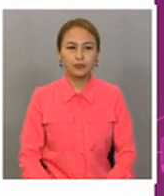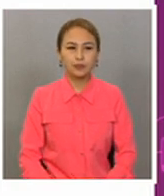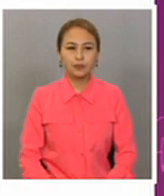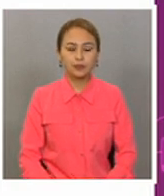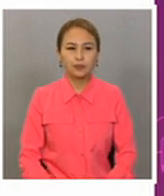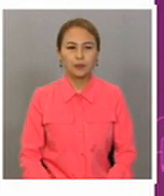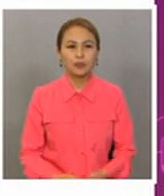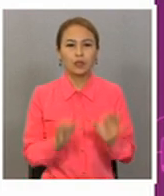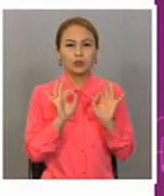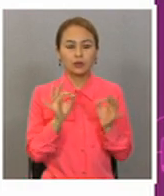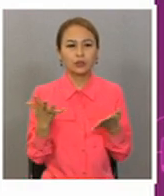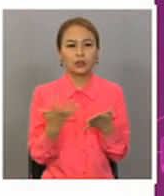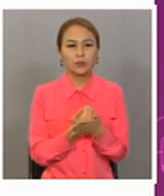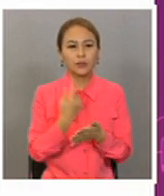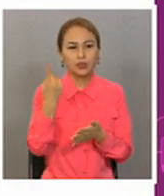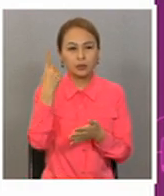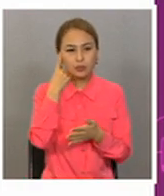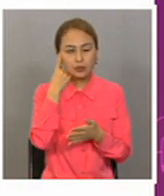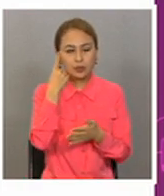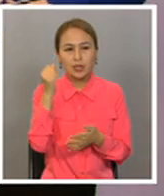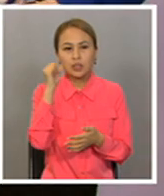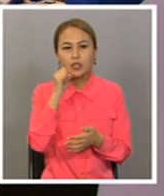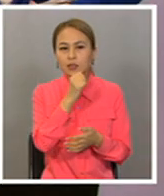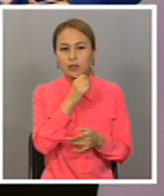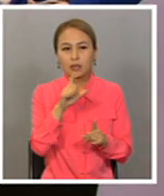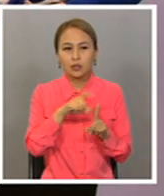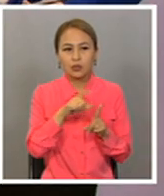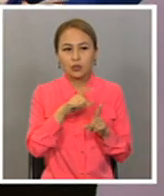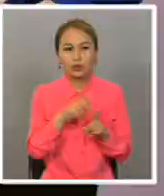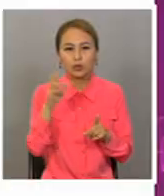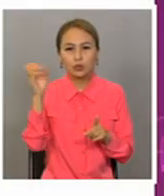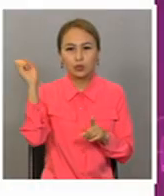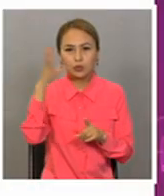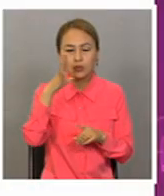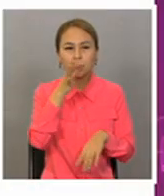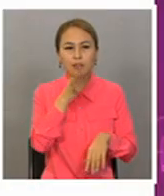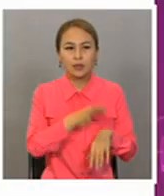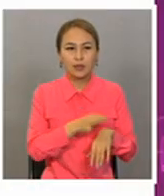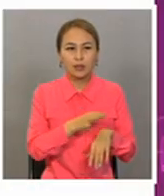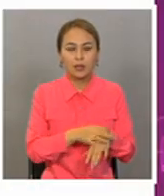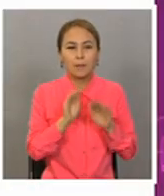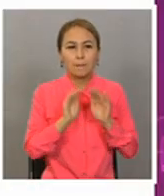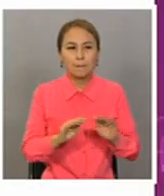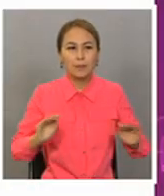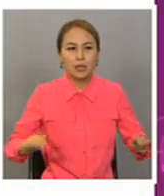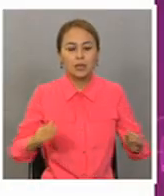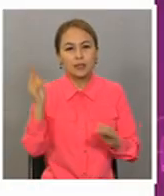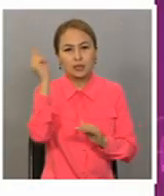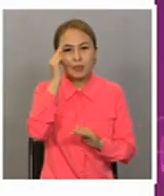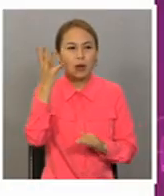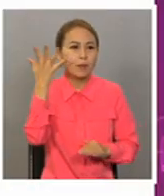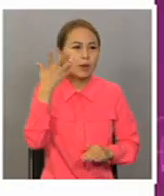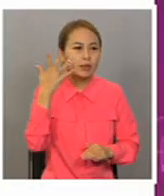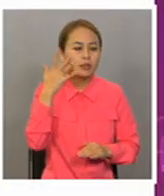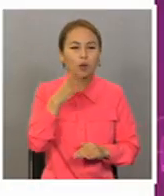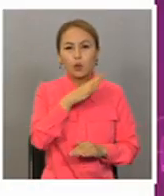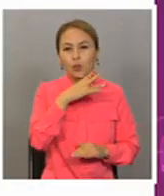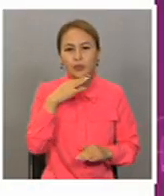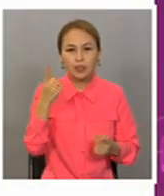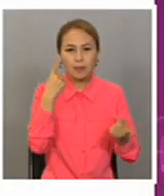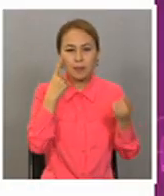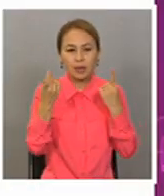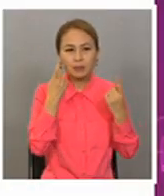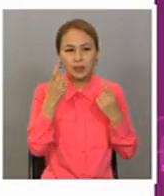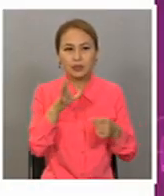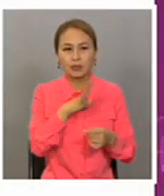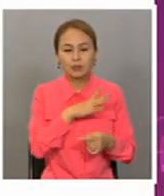Дұрыс таптыңдар деп ойлаймын. Жасырынған сөз күн сағат екен. Балалар, сабақ барысында көп деген мәліметтер